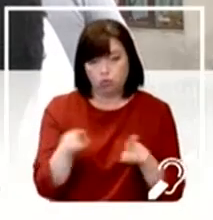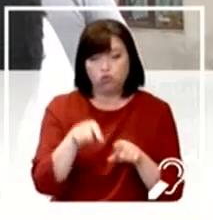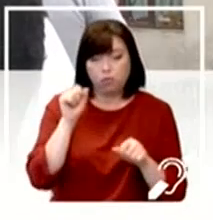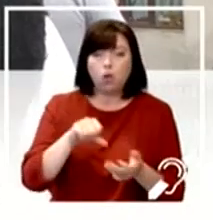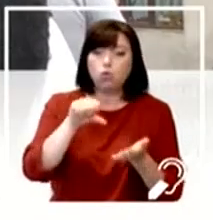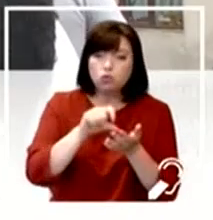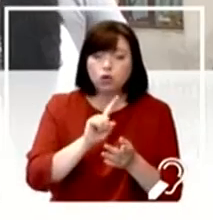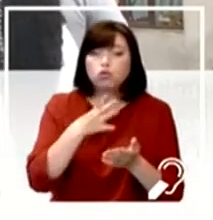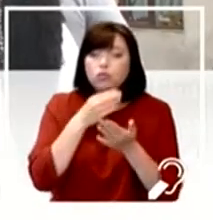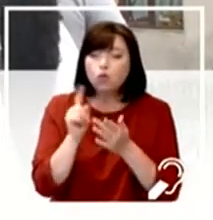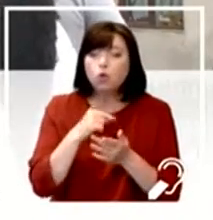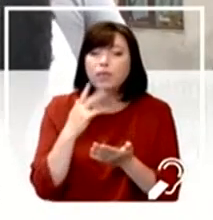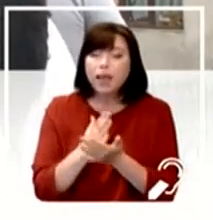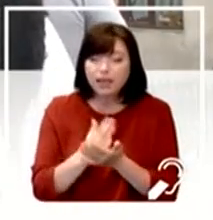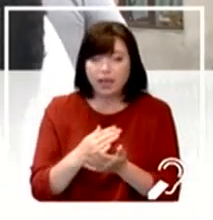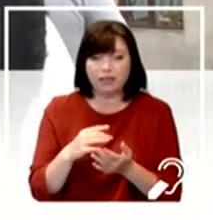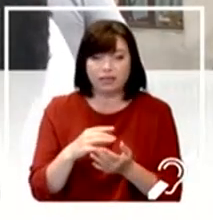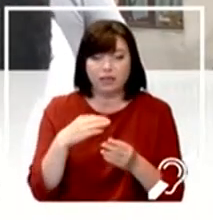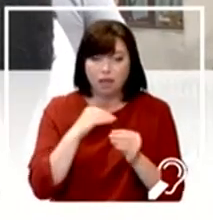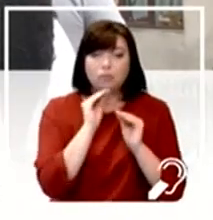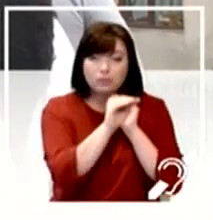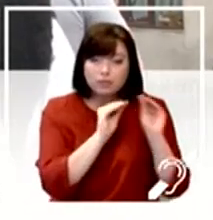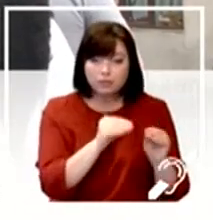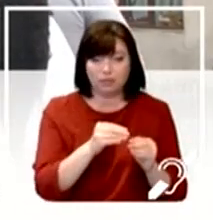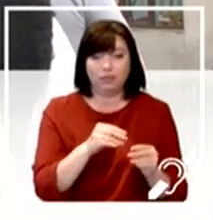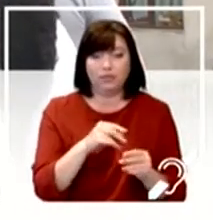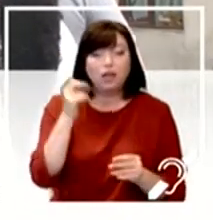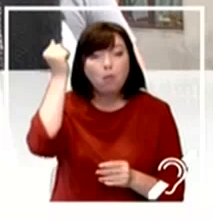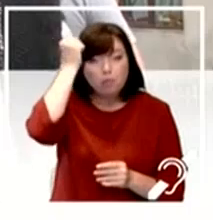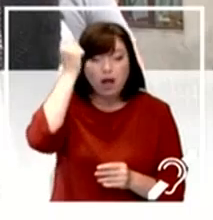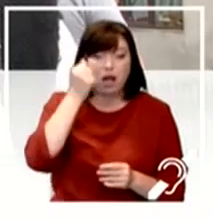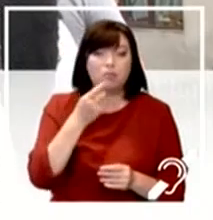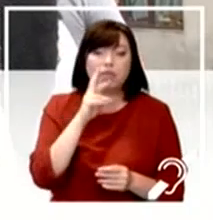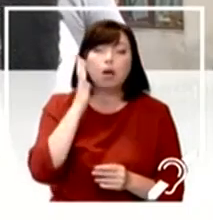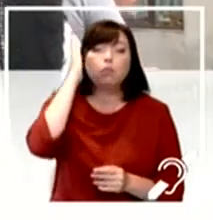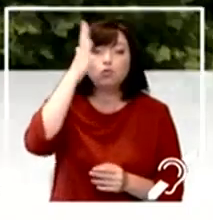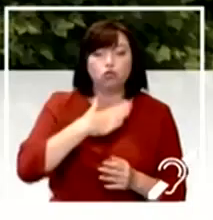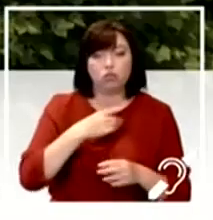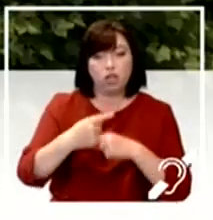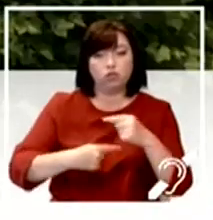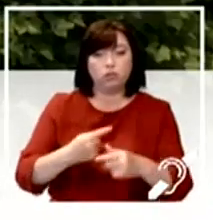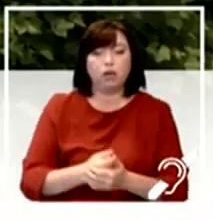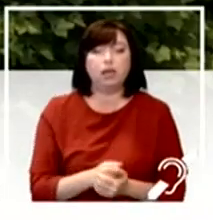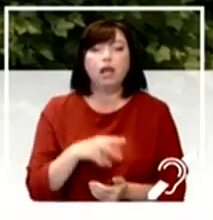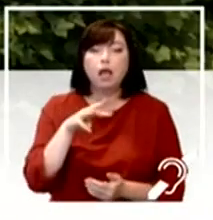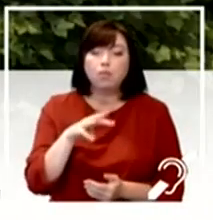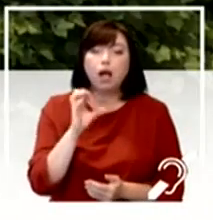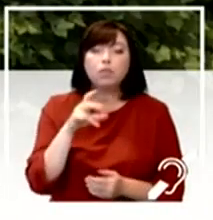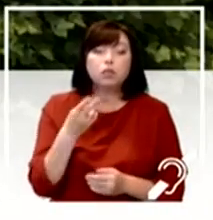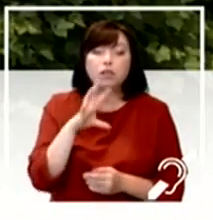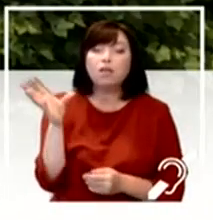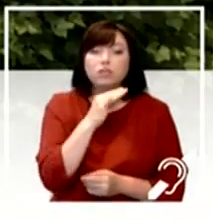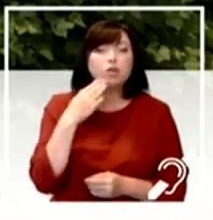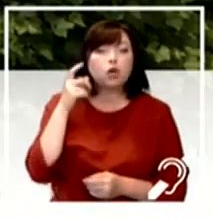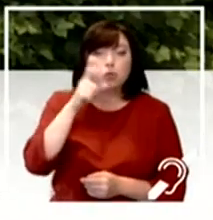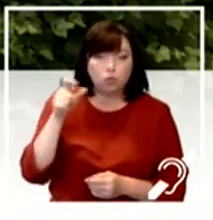multe exponate care se mai găsesc pe la noi, să fie amintiri pentru viitorii noștri. Mihai Eminescu pentru toți românii